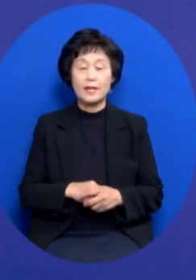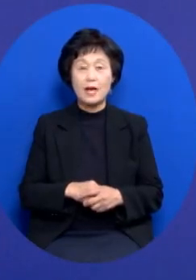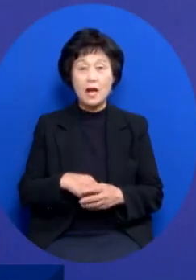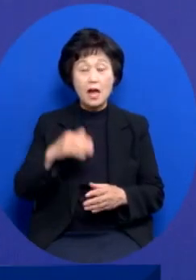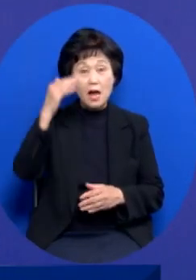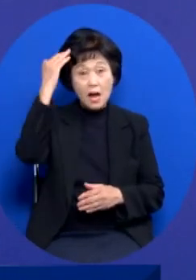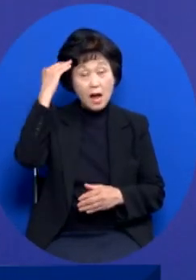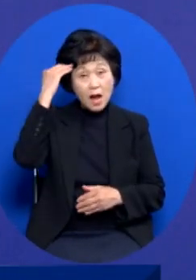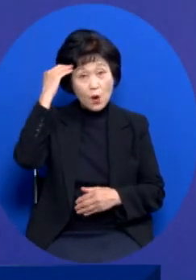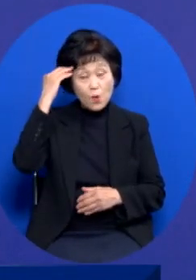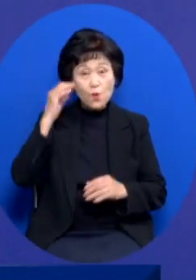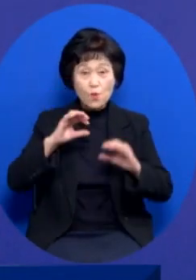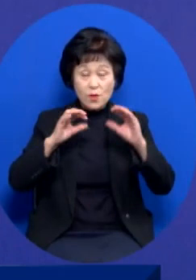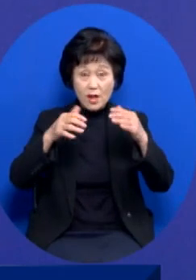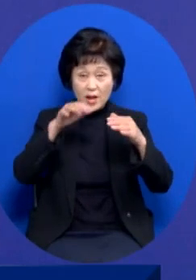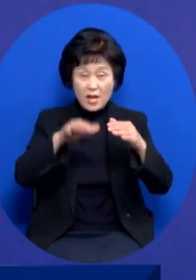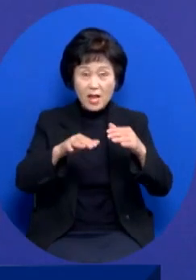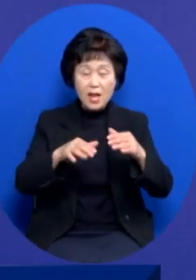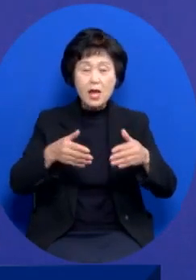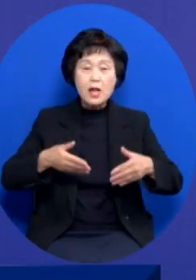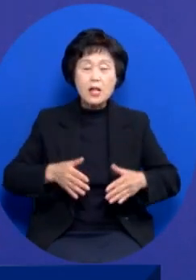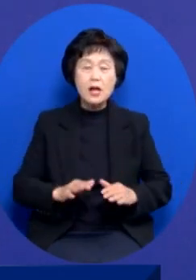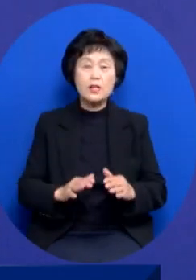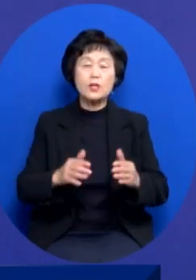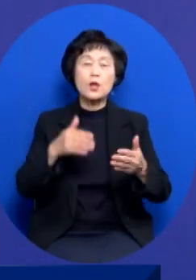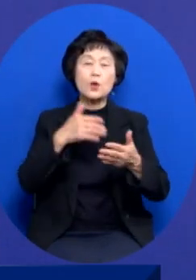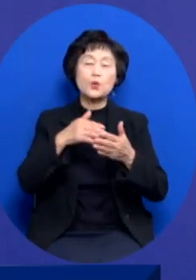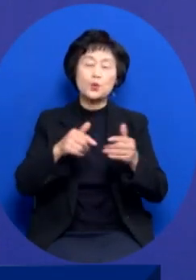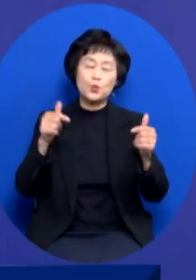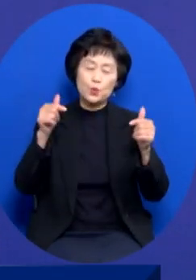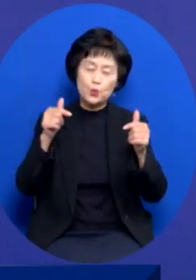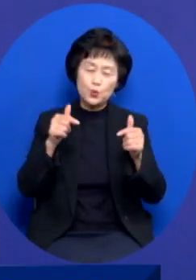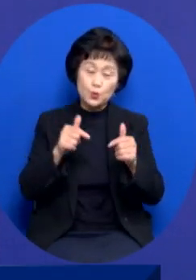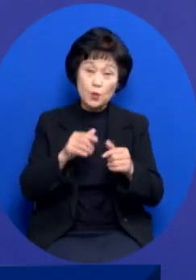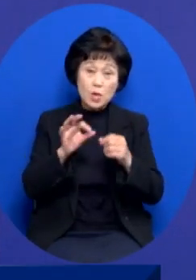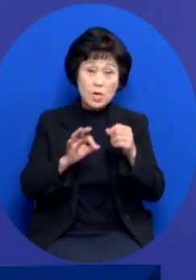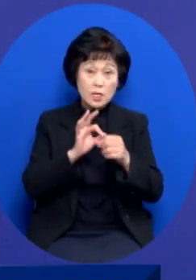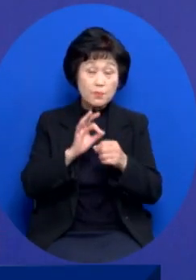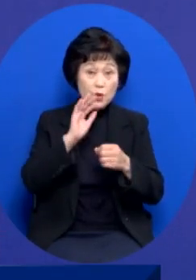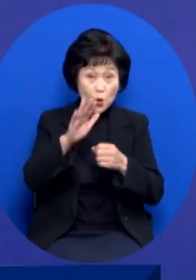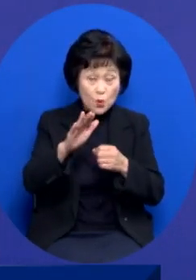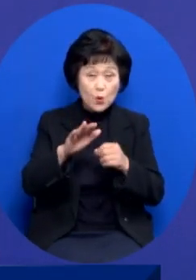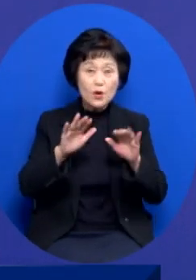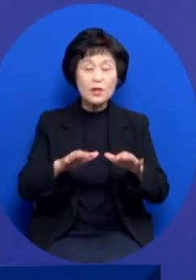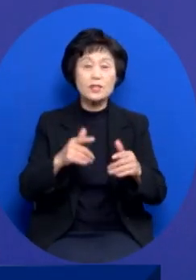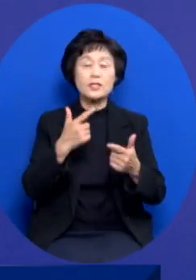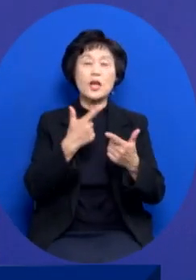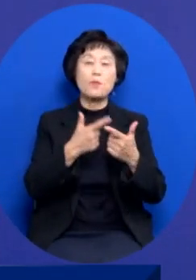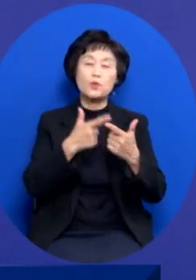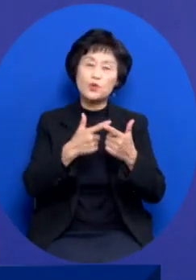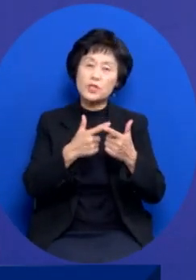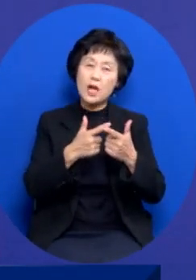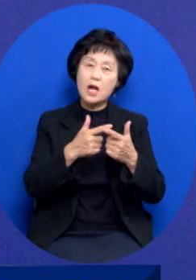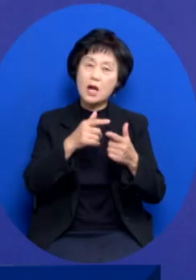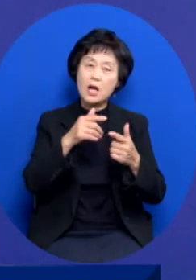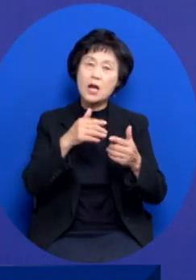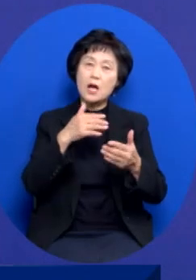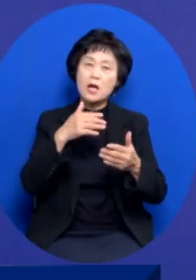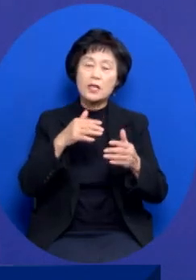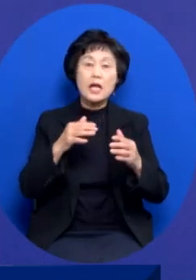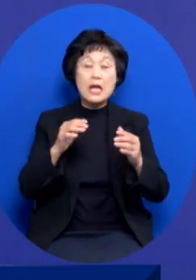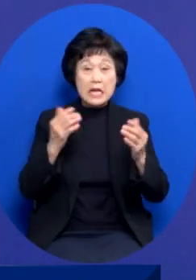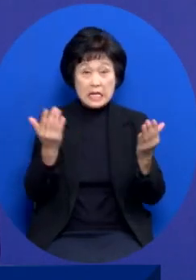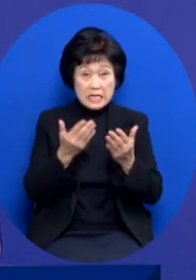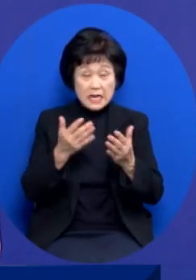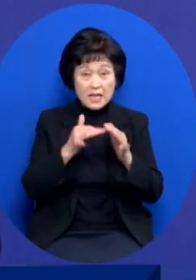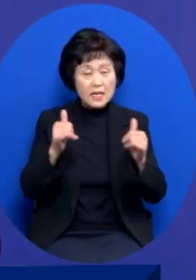우리나라의 출산율이 매년 감소하고 있습니다. 10년 뒤에는 현재 부산 인구 규모의 생산 연령 인구가 사라진다는 전망도